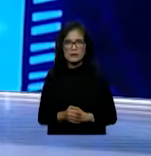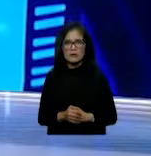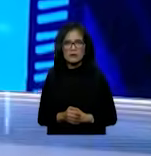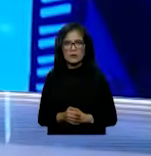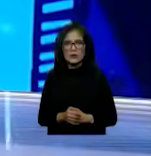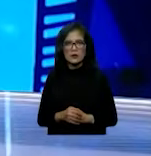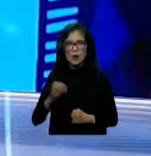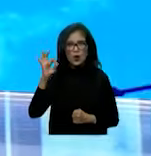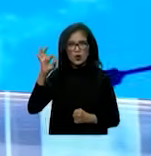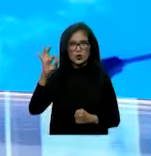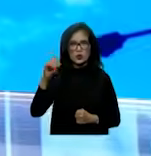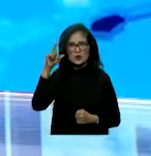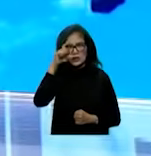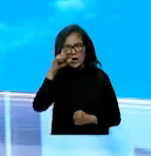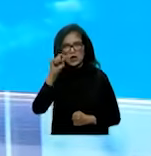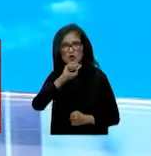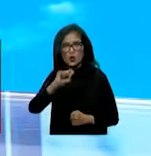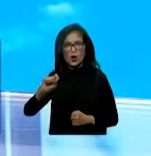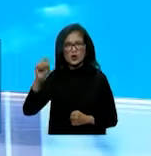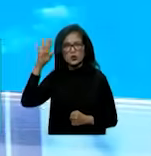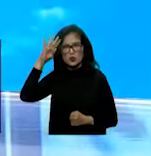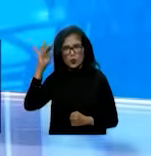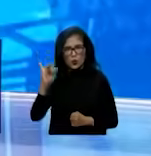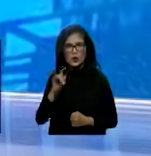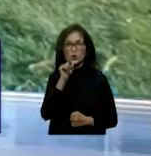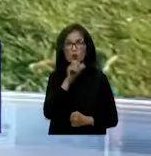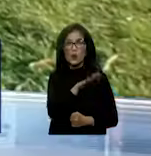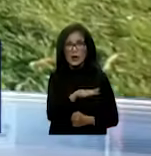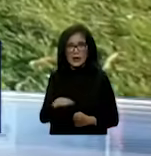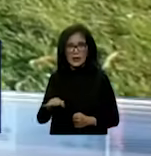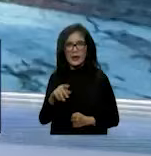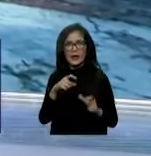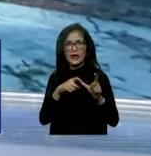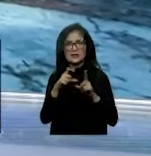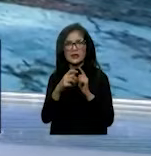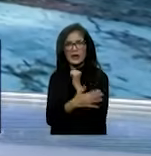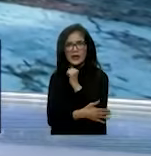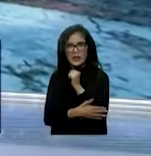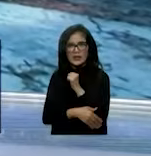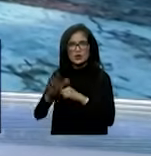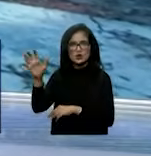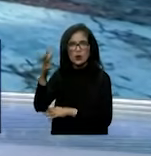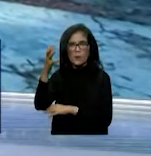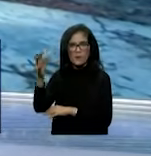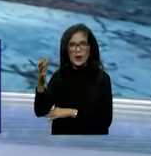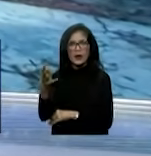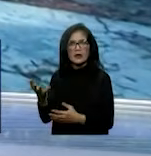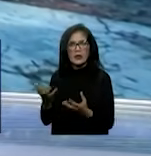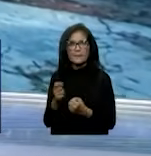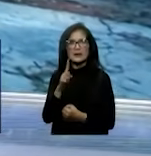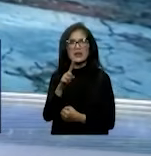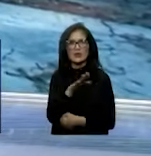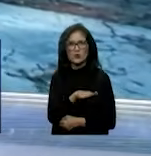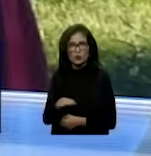Ya, di saat sebagian orang tua kesulitan mencari sekolah untuk anaknya, sebuah SD negeri di Jombang hanya mendapatkan 1 siswa